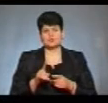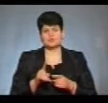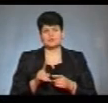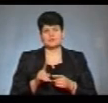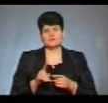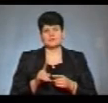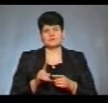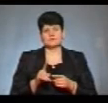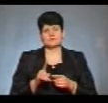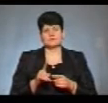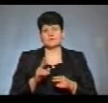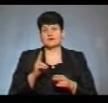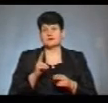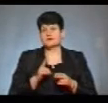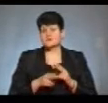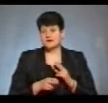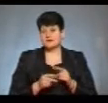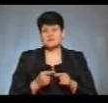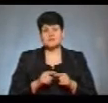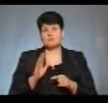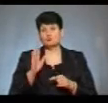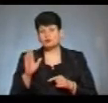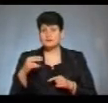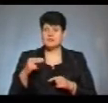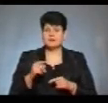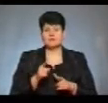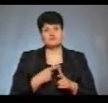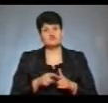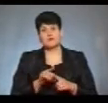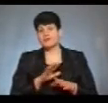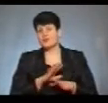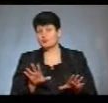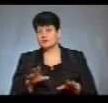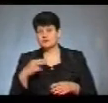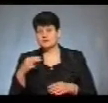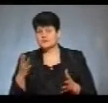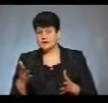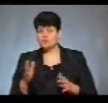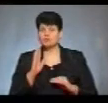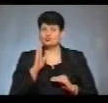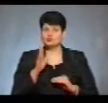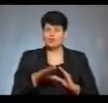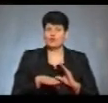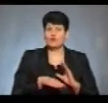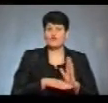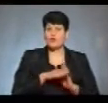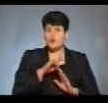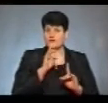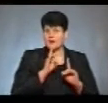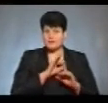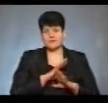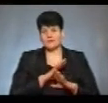поставлено, бути президентом чи не бути. Бути потім в парламенті чи не бути, тому що також не це на програмі, як я вже